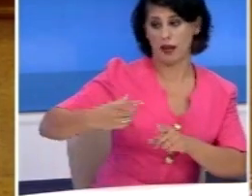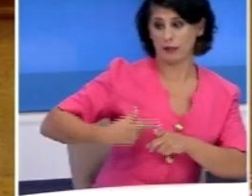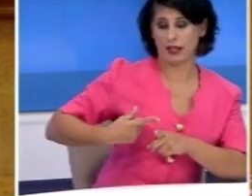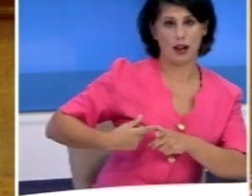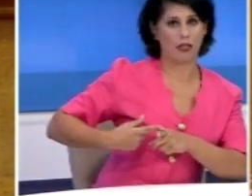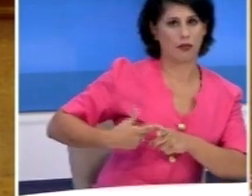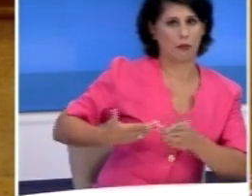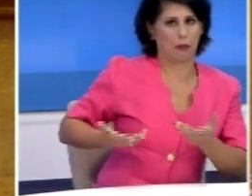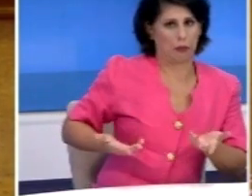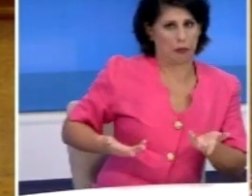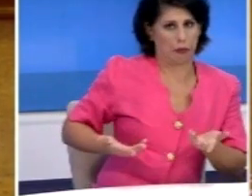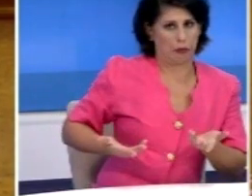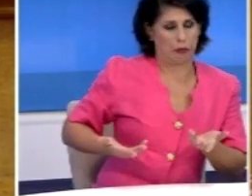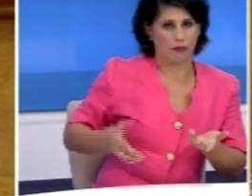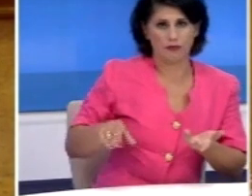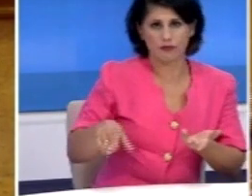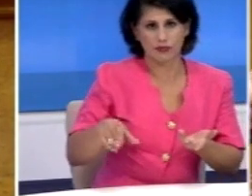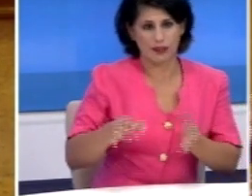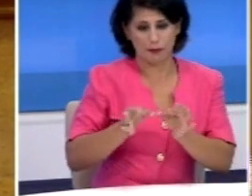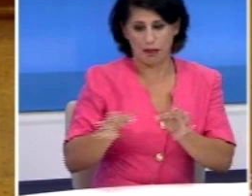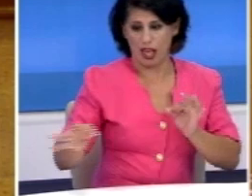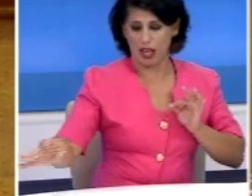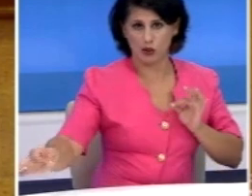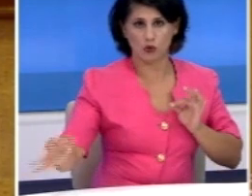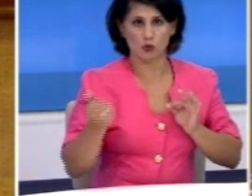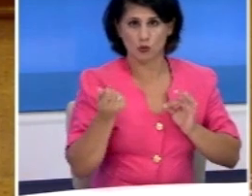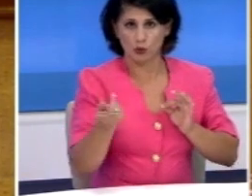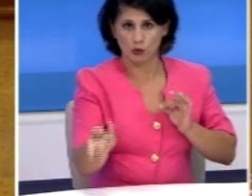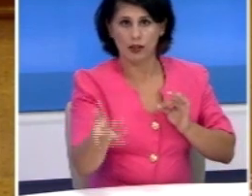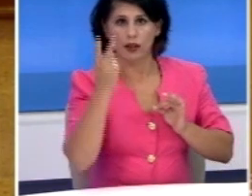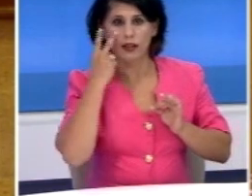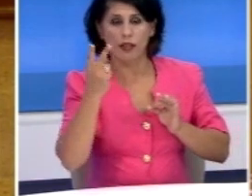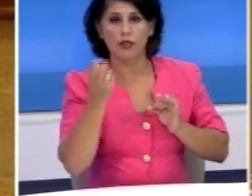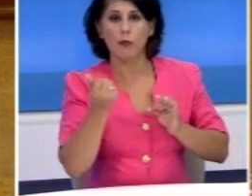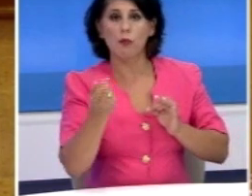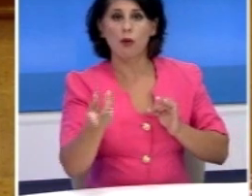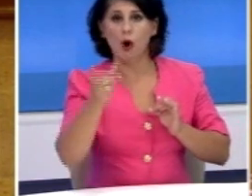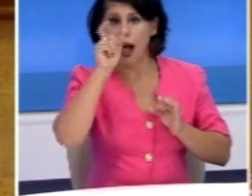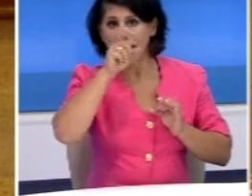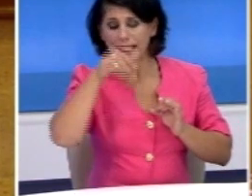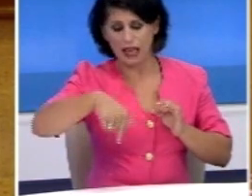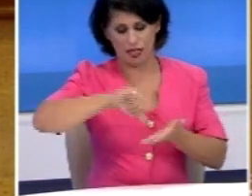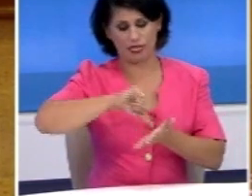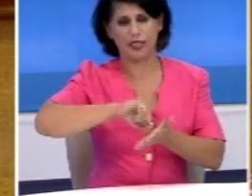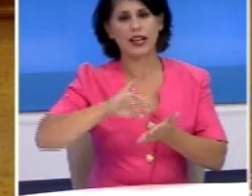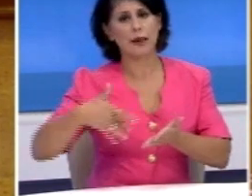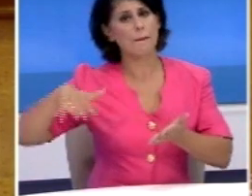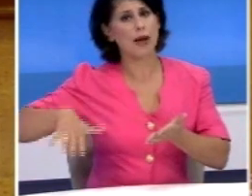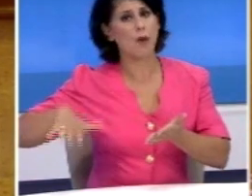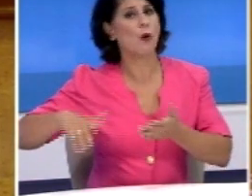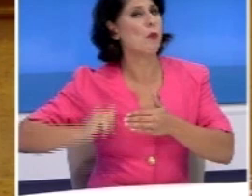Ελλάδα. Έχουν πάρει μάλιστα και τη μεζούρα για να μετρήσουν πόσο απέχει από την Αττική ή την Πελοπόννησο.